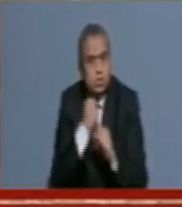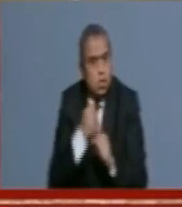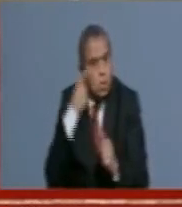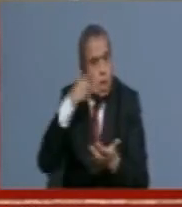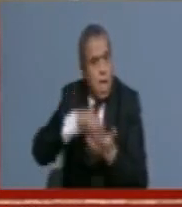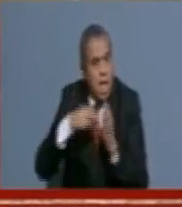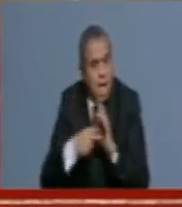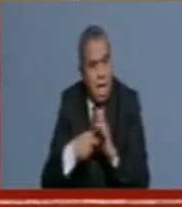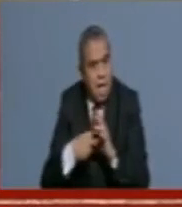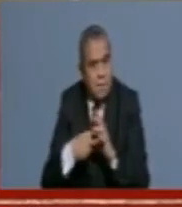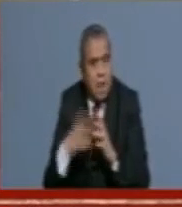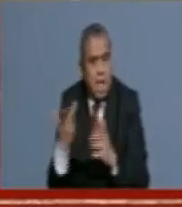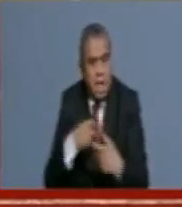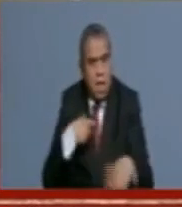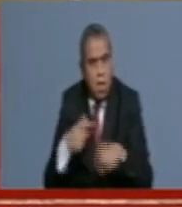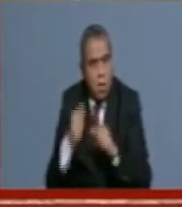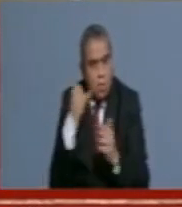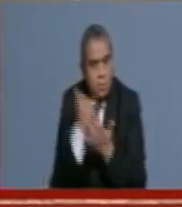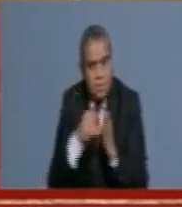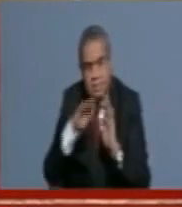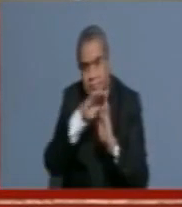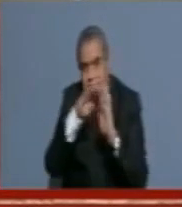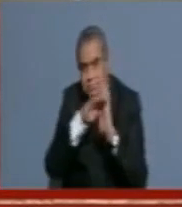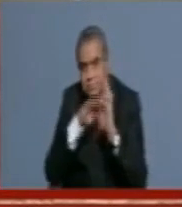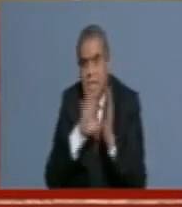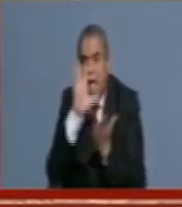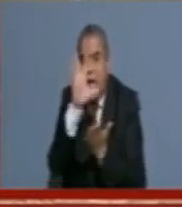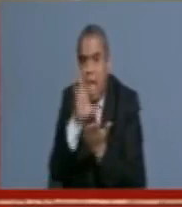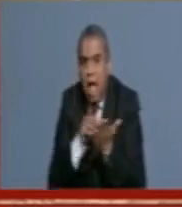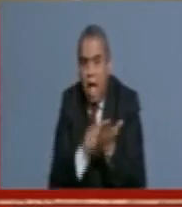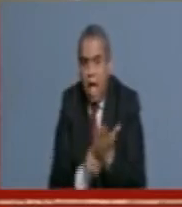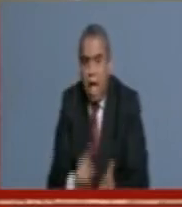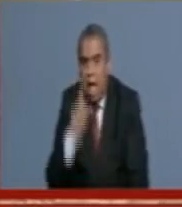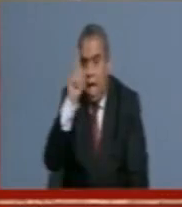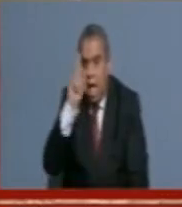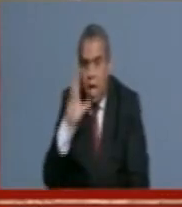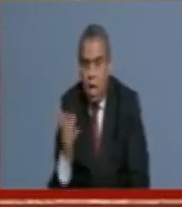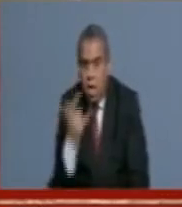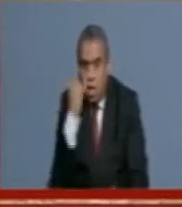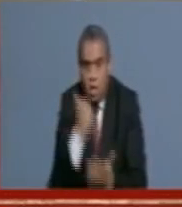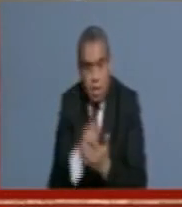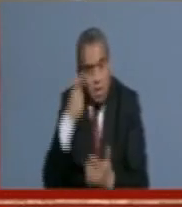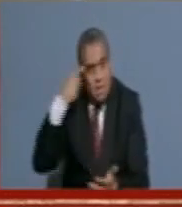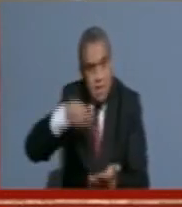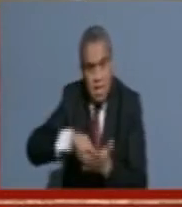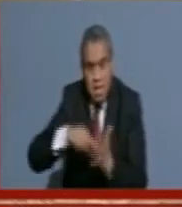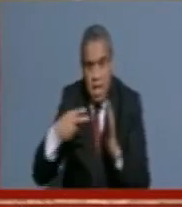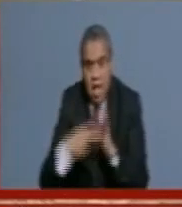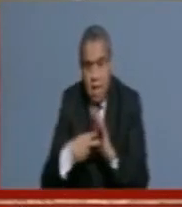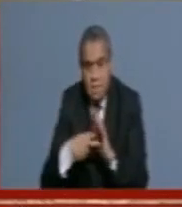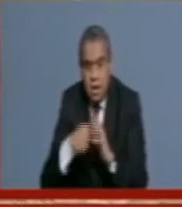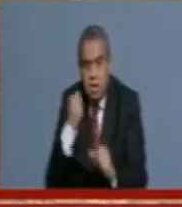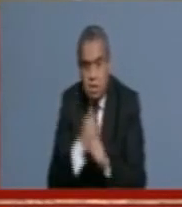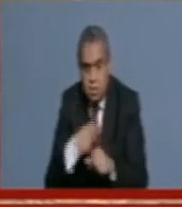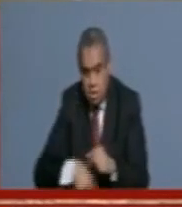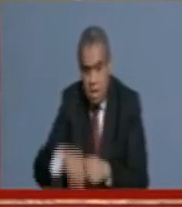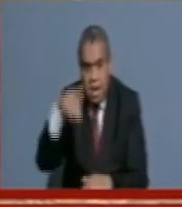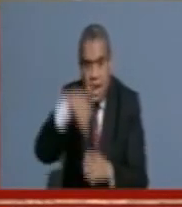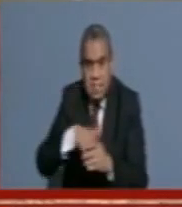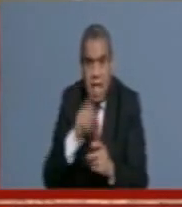ادارتها من اول ما بنفكر ان احنا هنبدأ عملية الاستحقاق